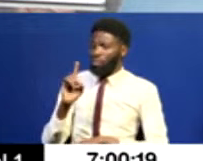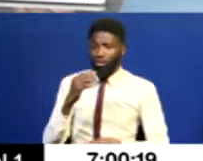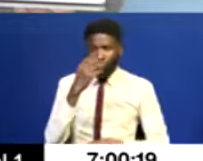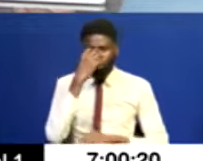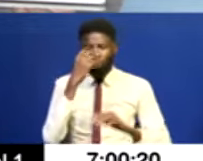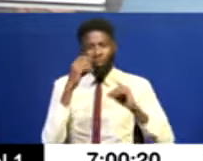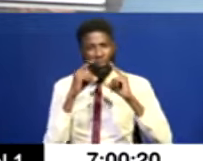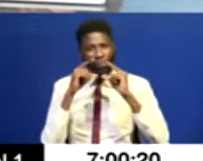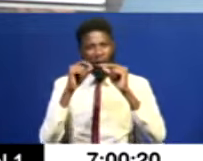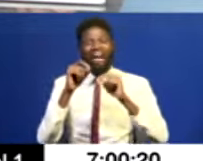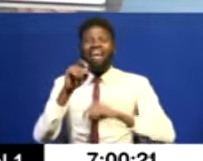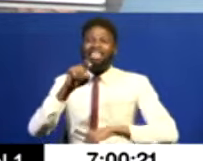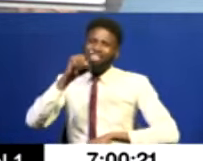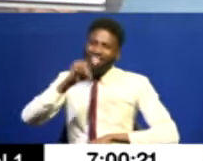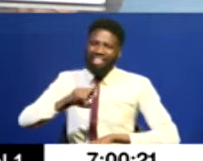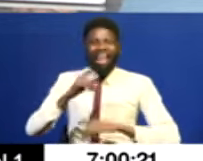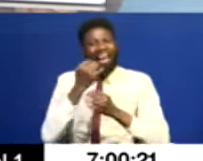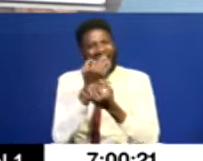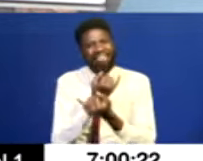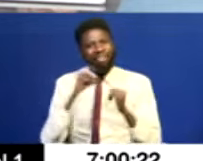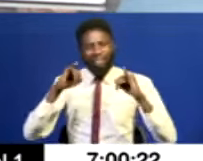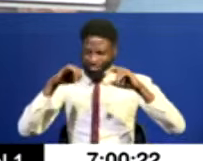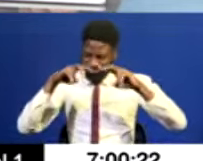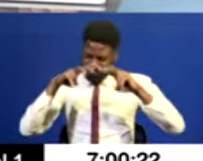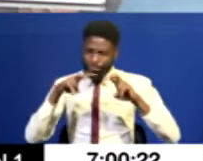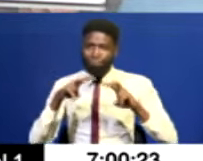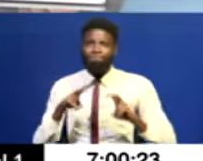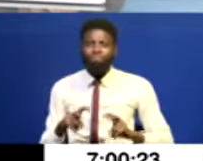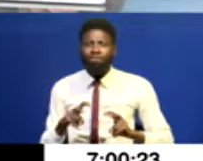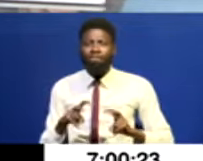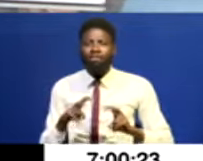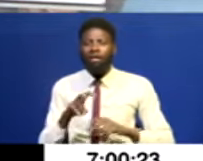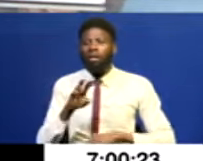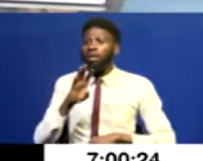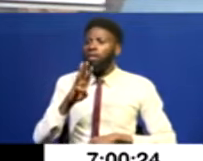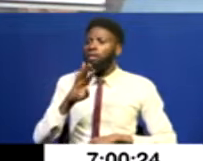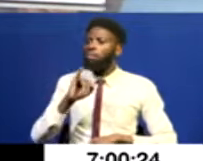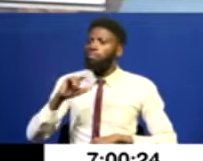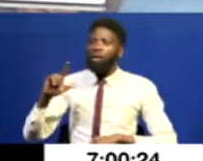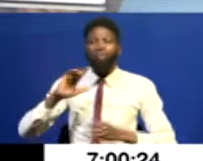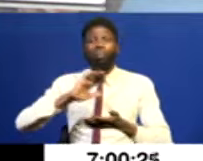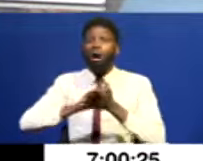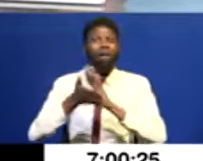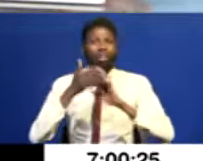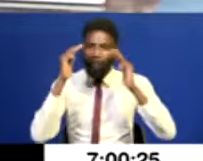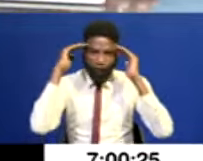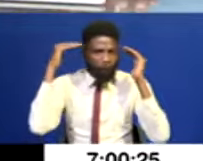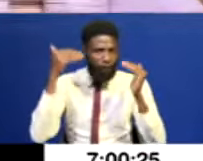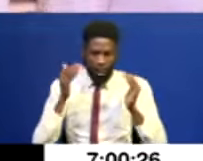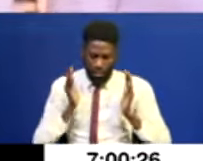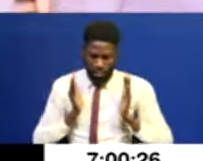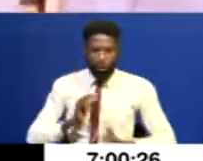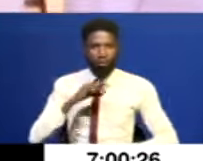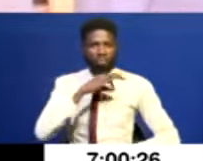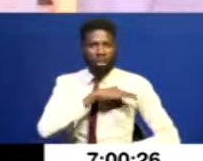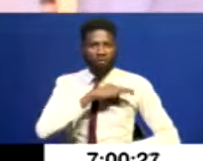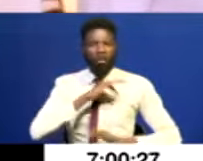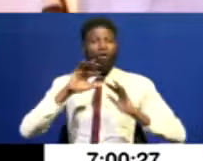mapendekezo ya mswada huo bila kuzingatia maslahi ya kibinafsi na ya kisiasa.